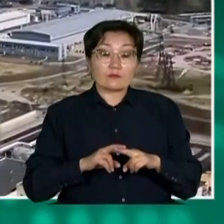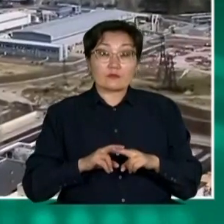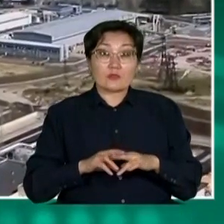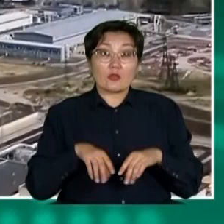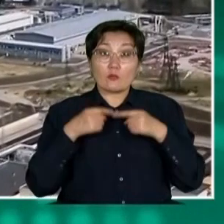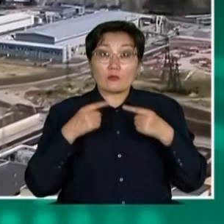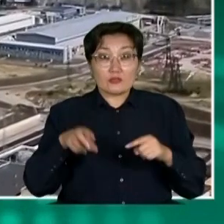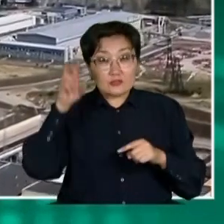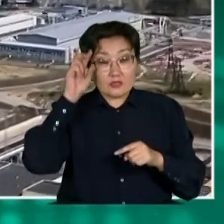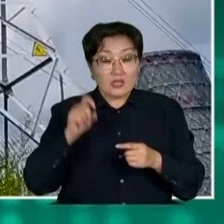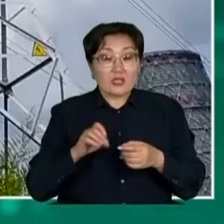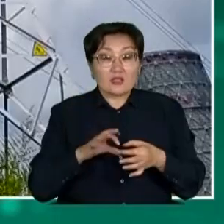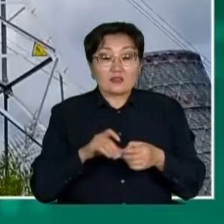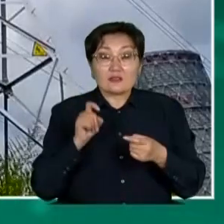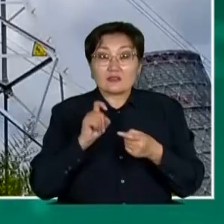басқа елдерден